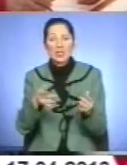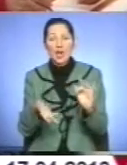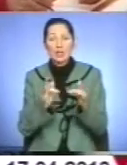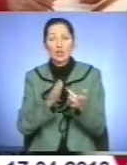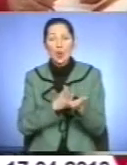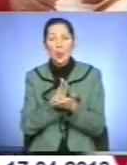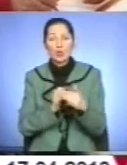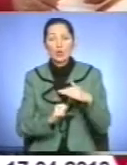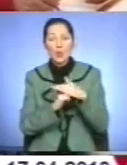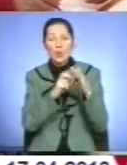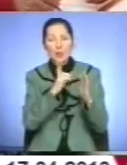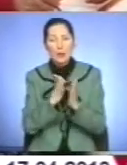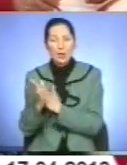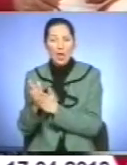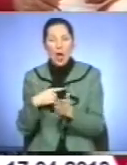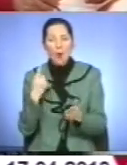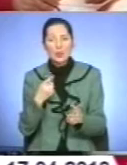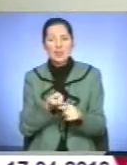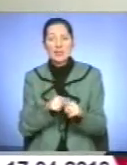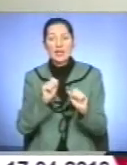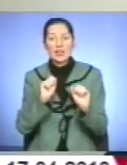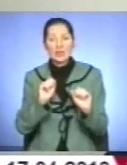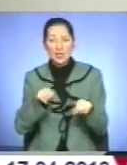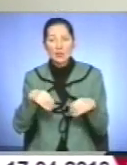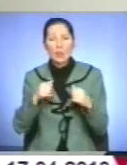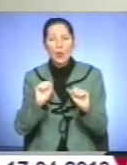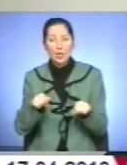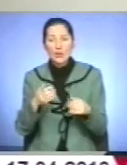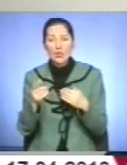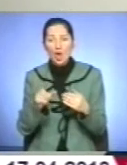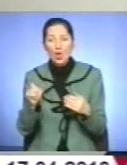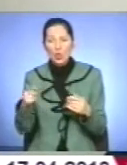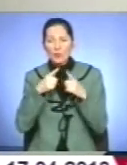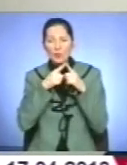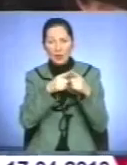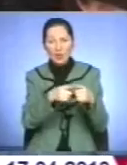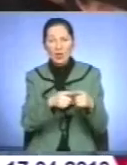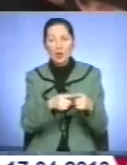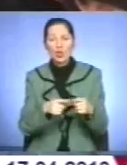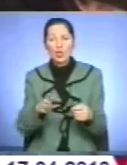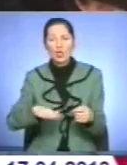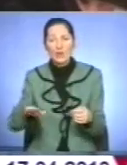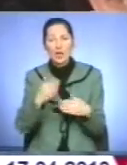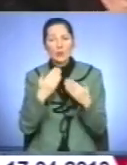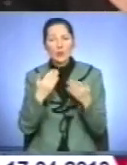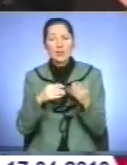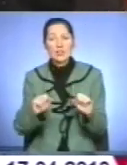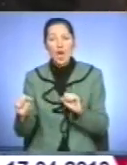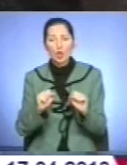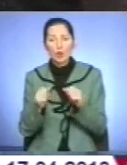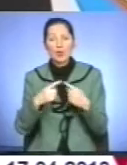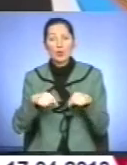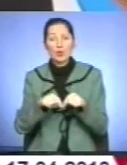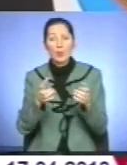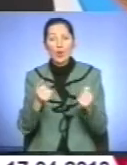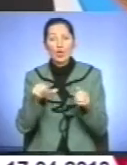області. Це дасть змогу жителям найвіддаленіших куточків краю спілкуватися з урядовими структурами, брати участь у прийнятті рішень місцевої